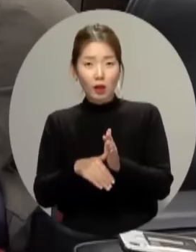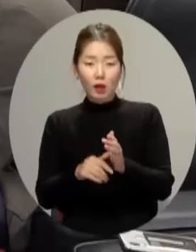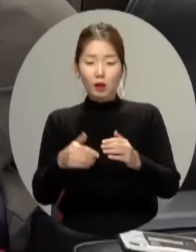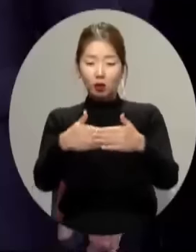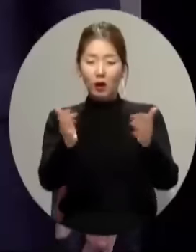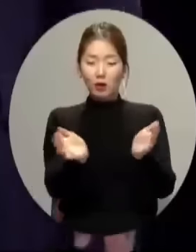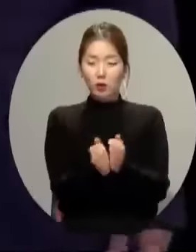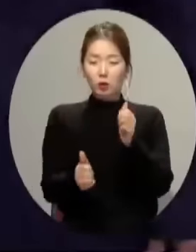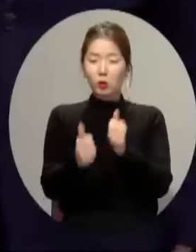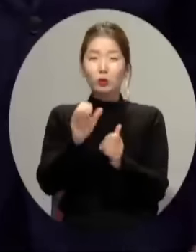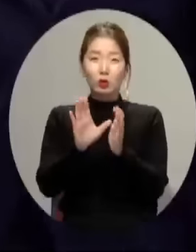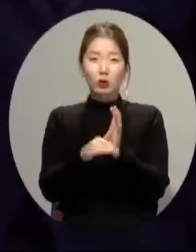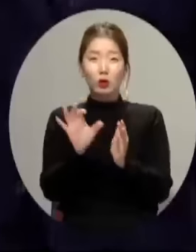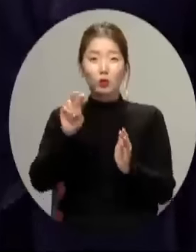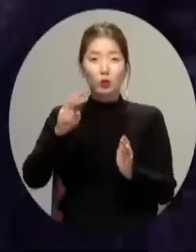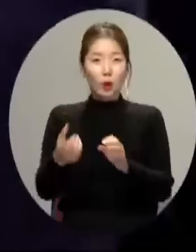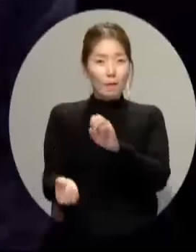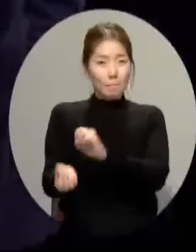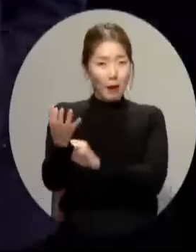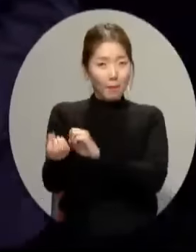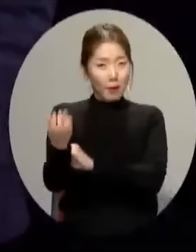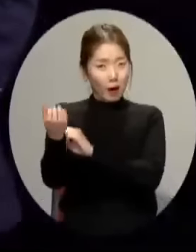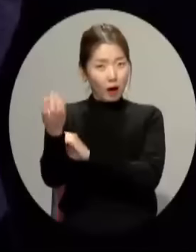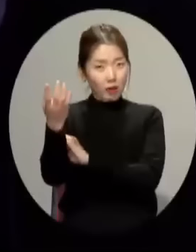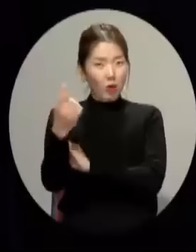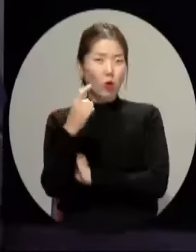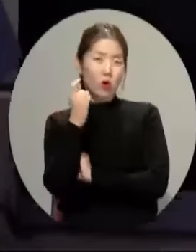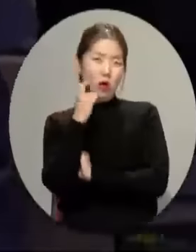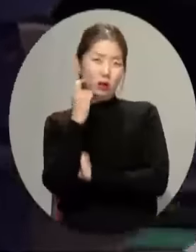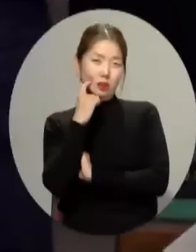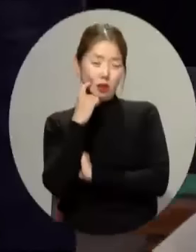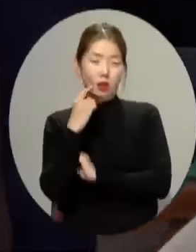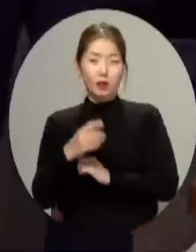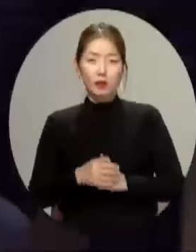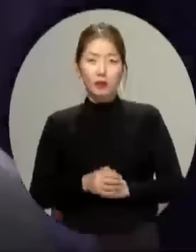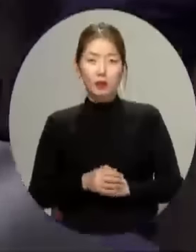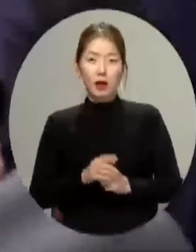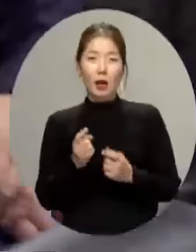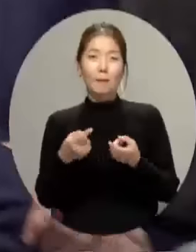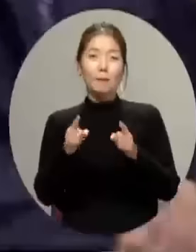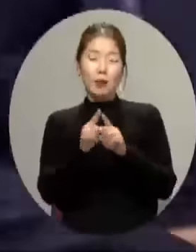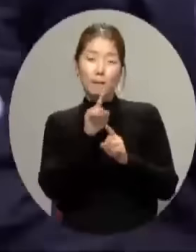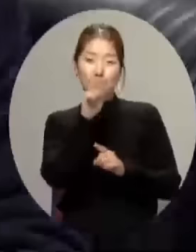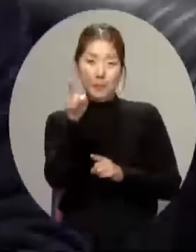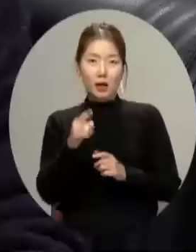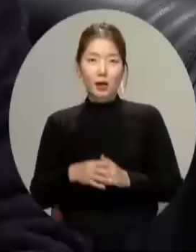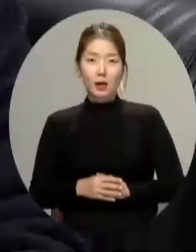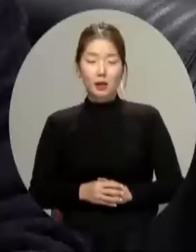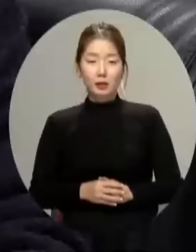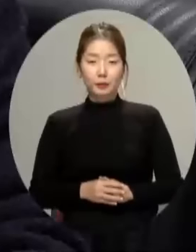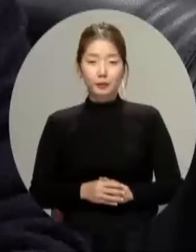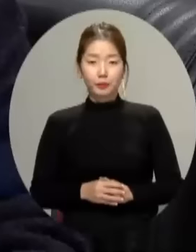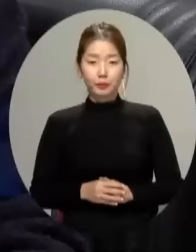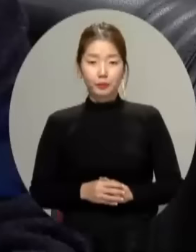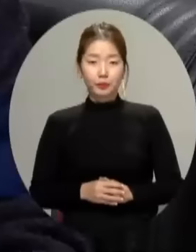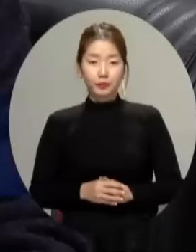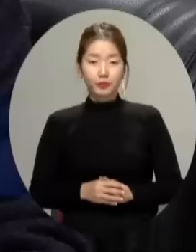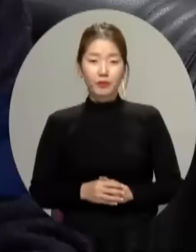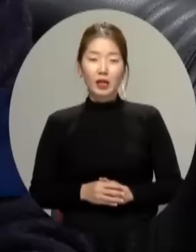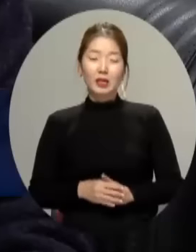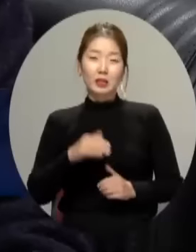경선에서 후보가 승리한다는 논도 허위사실이라며 같이 고발했습니다